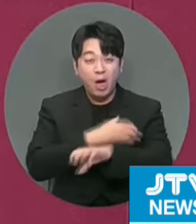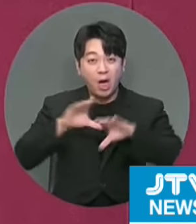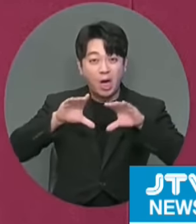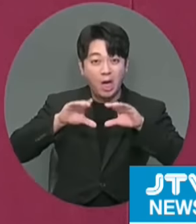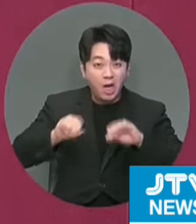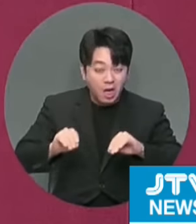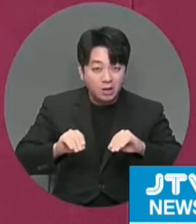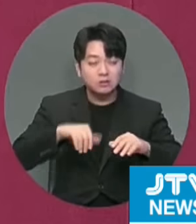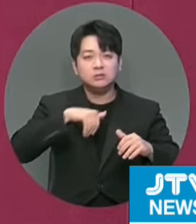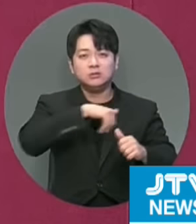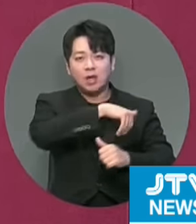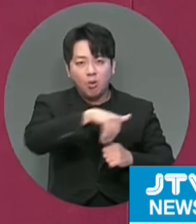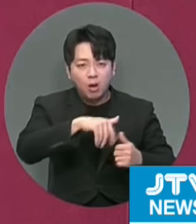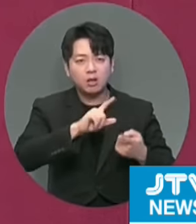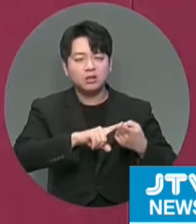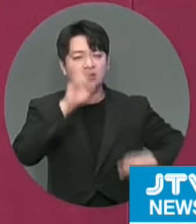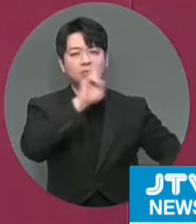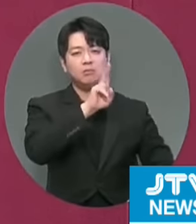지적하는 겁니다.